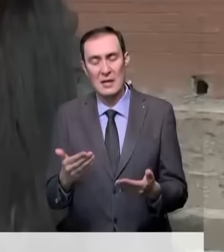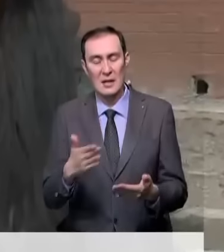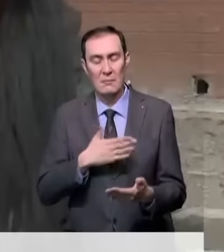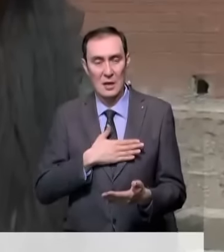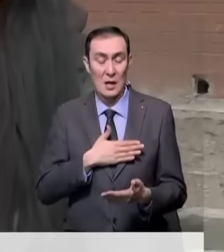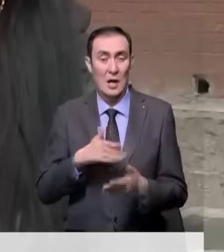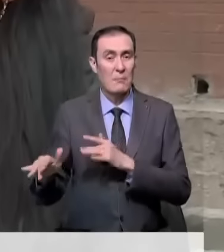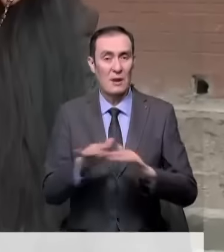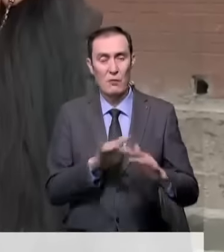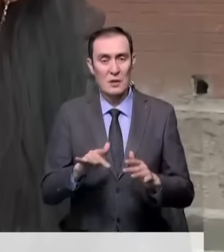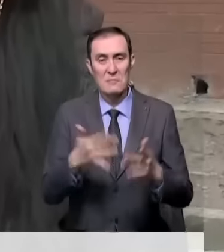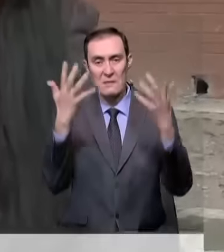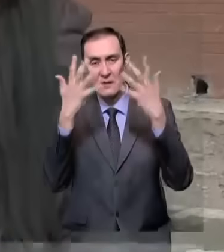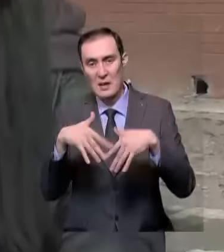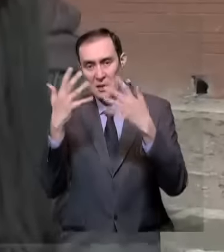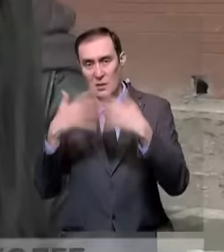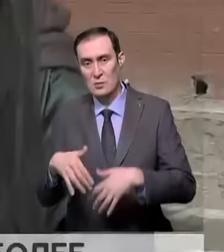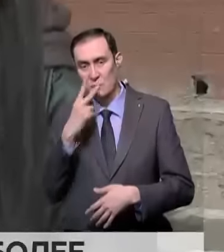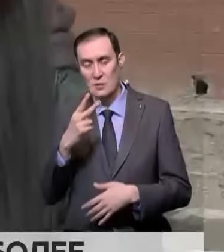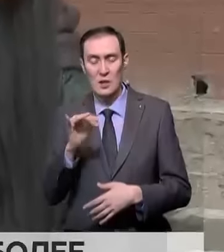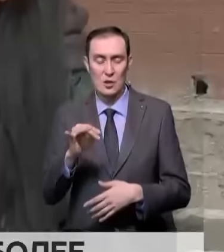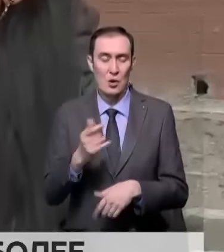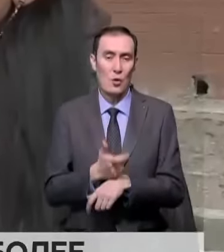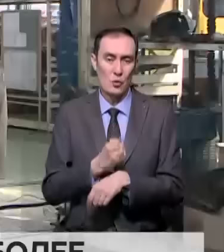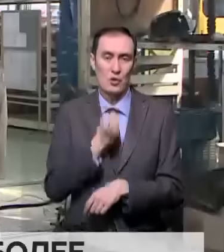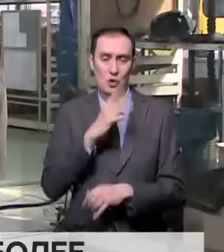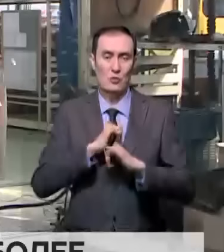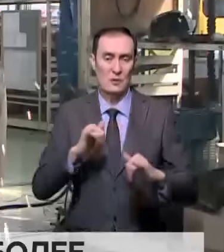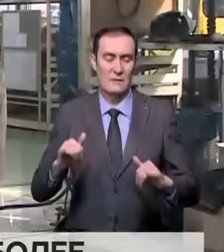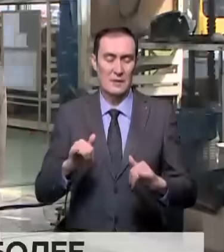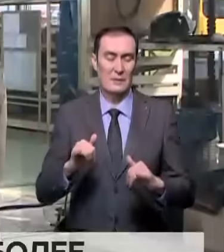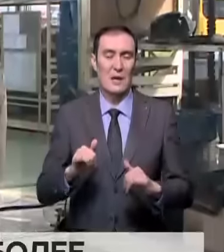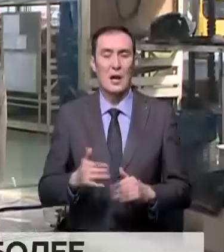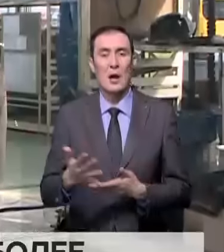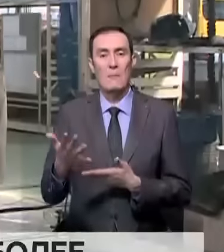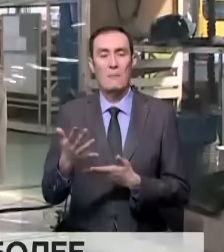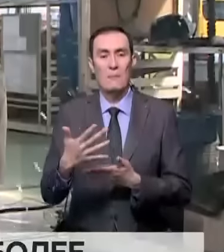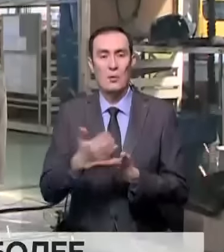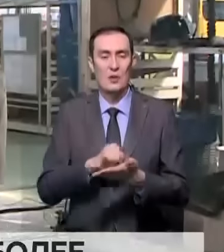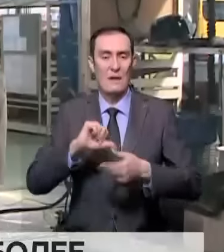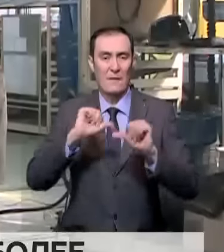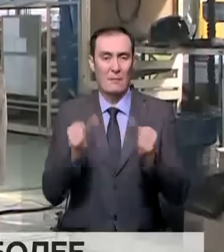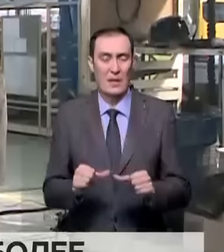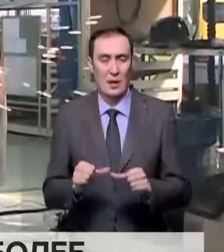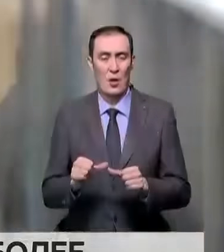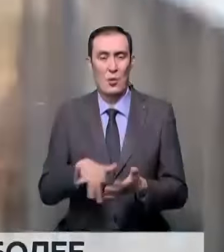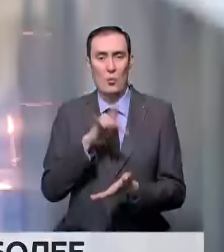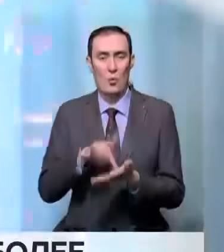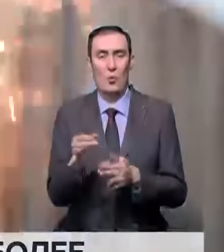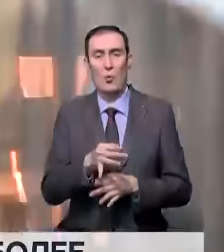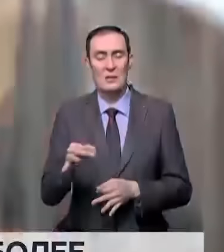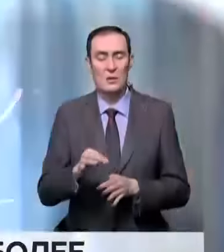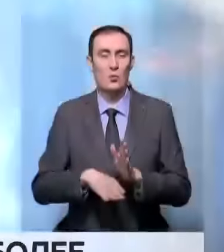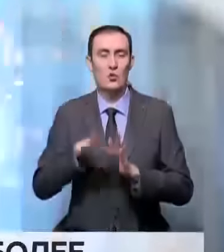получается, проводим инвентаризацию, и очередь хорошо продвигается. Получение областного статуса положительно повлияло и на